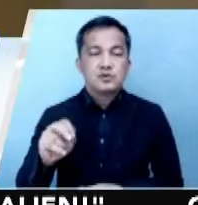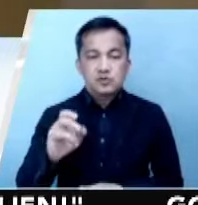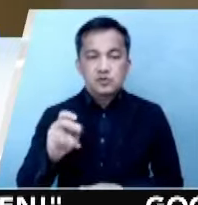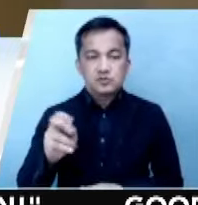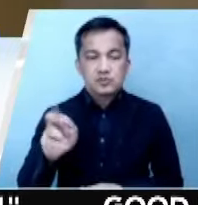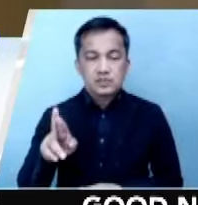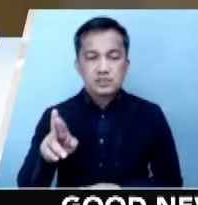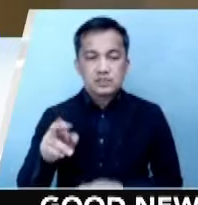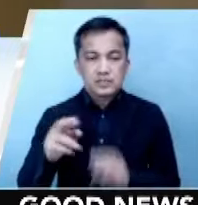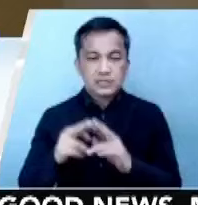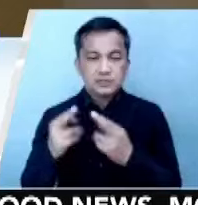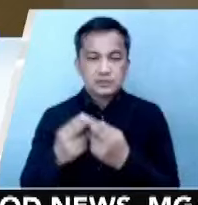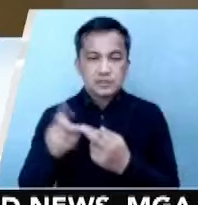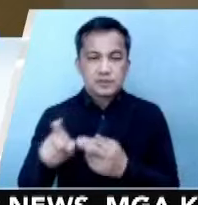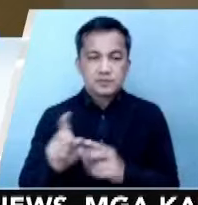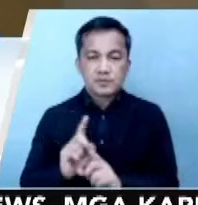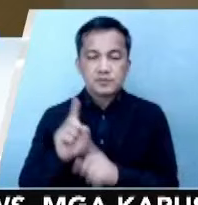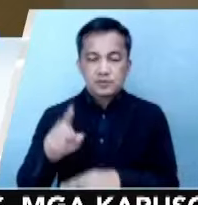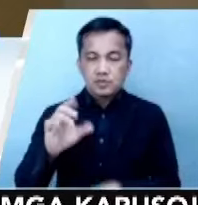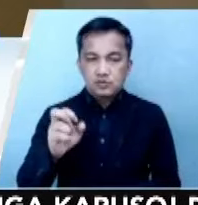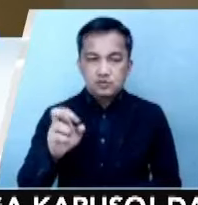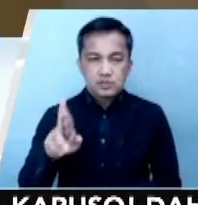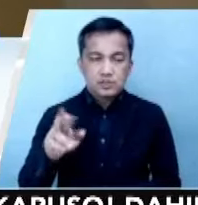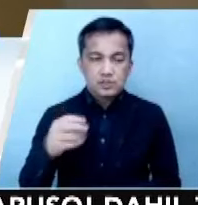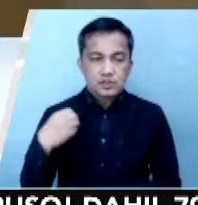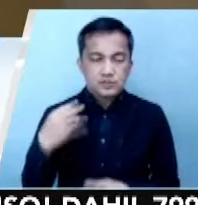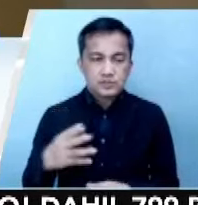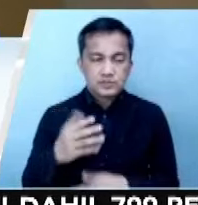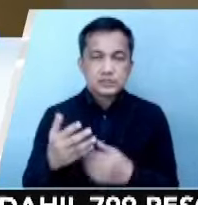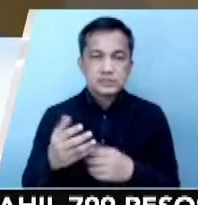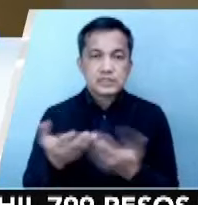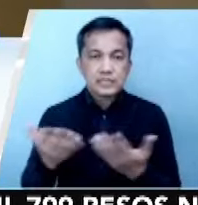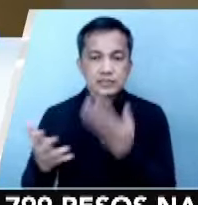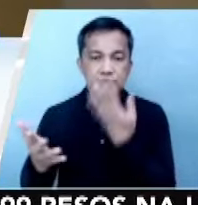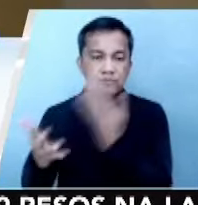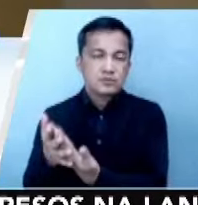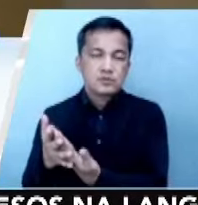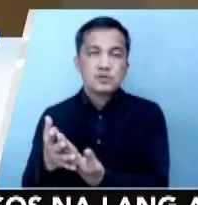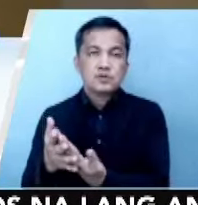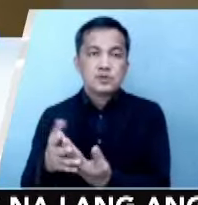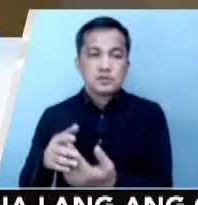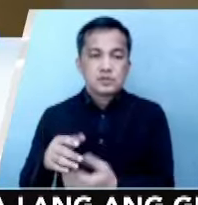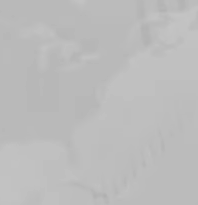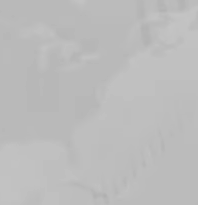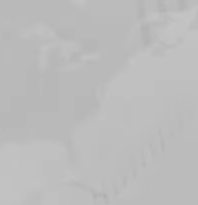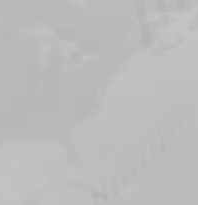yung ating consular officials kung saan nakadetain yung ating mangingisda.